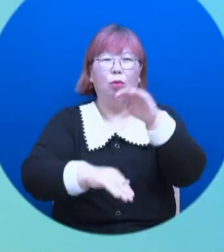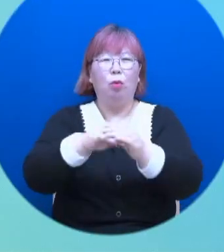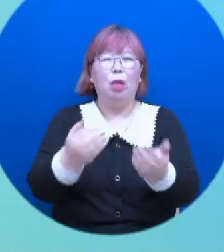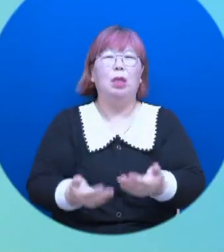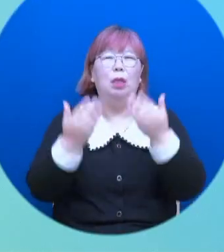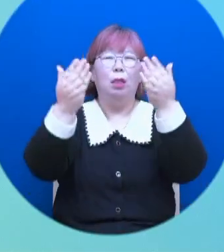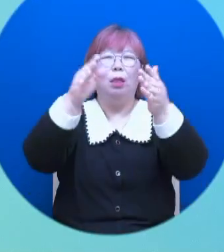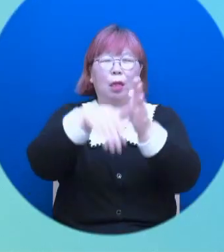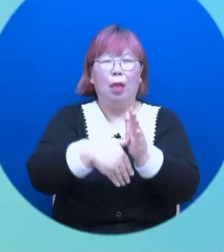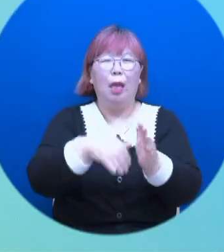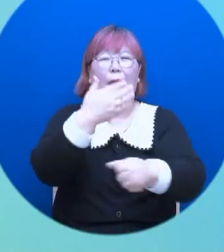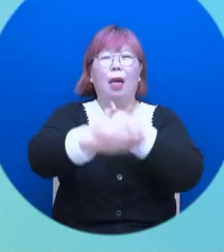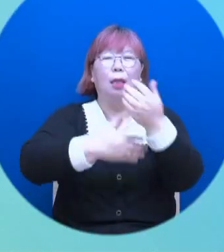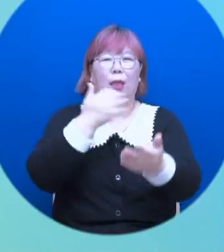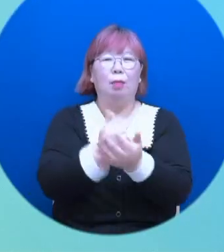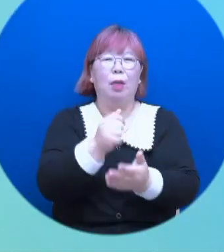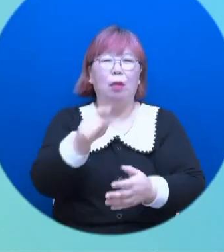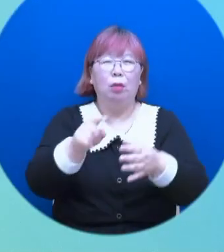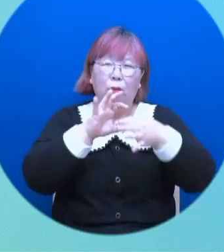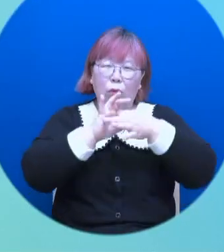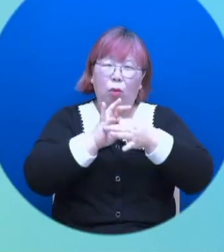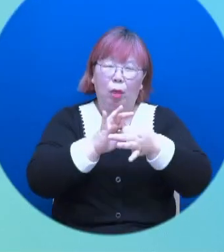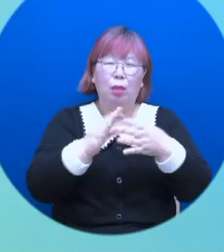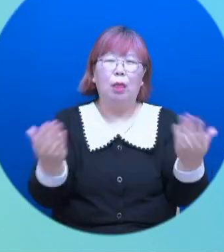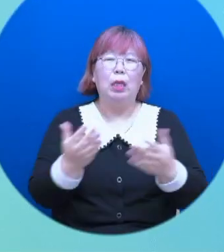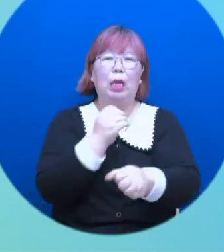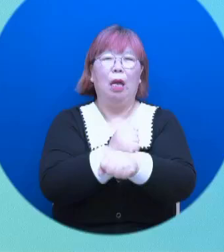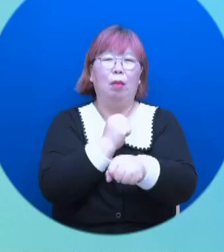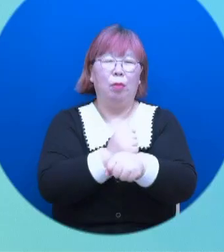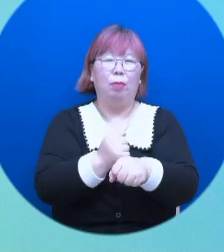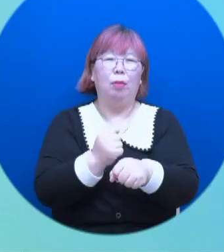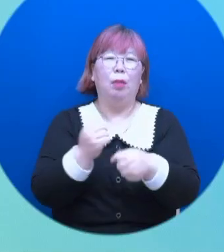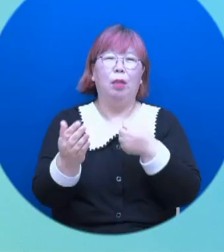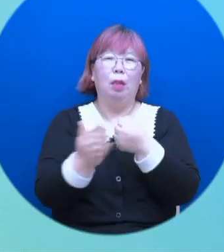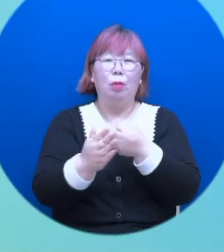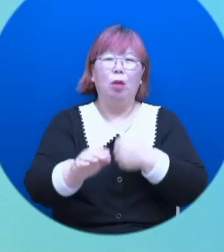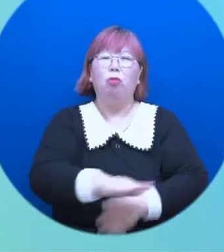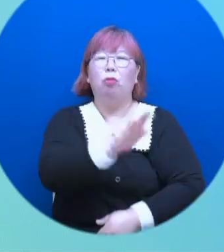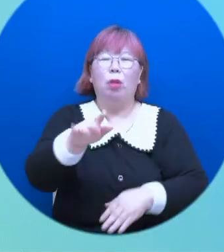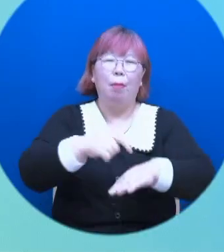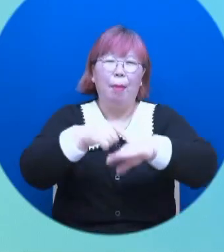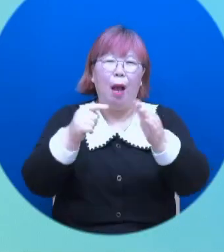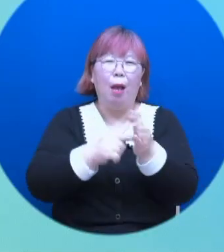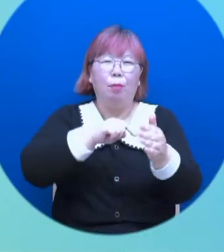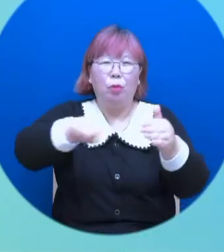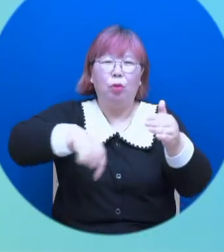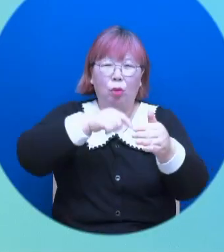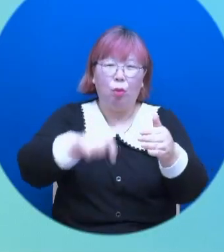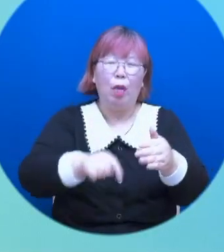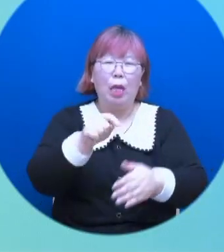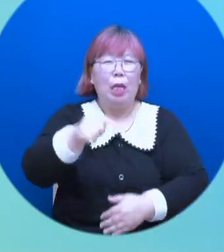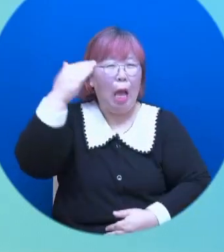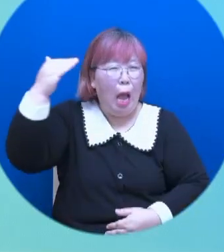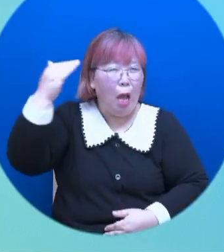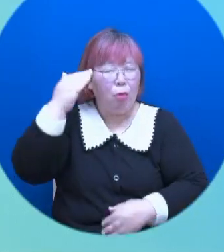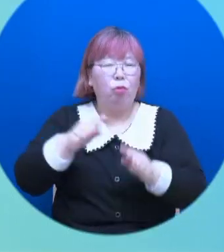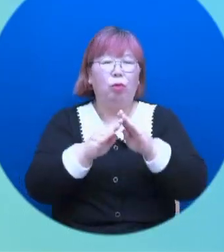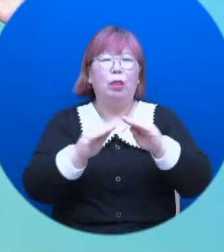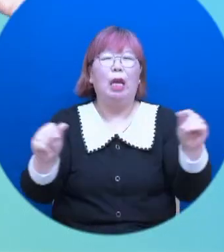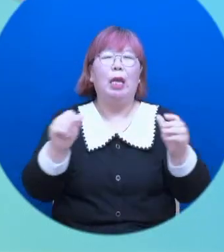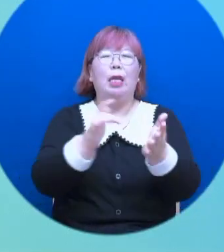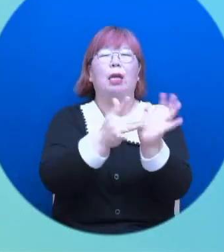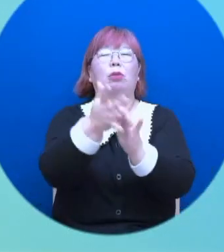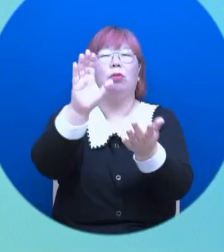때에 하나님께서 그것을 통해서 일하심으로 말미암아 우리의 마음속에 이 한국 땅에 예수